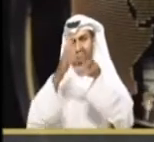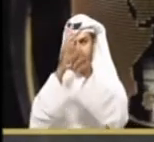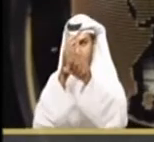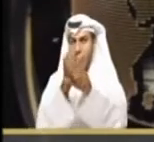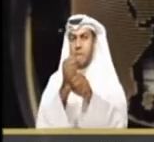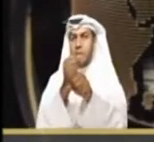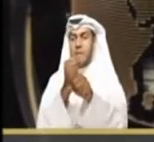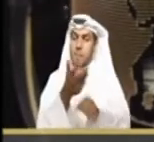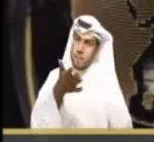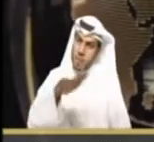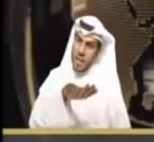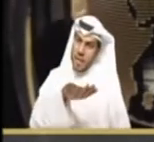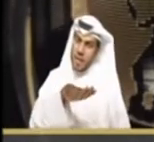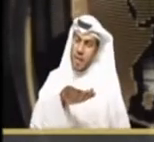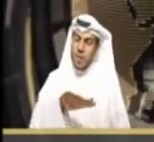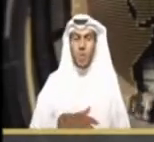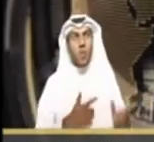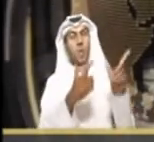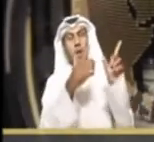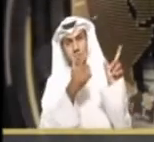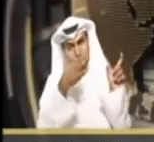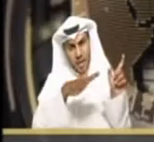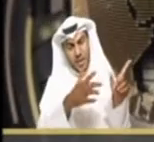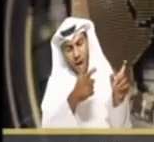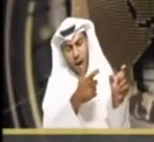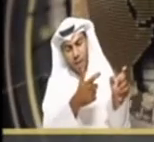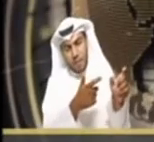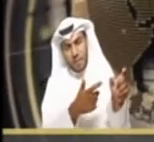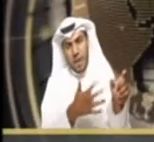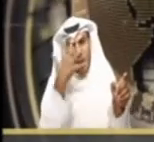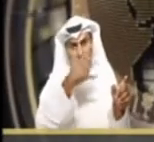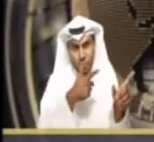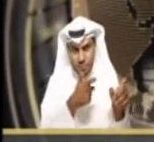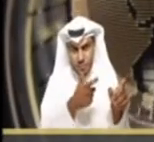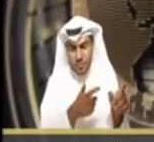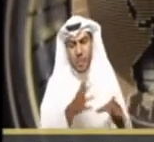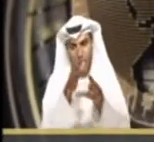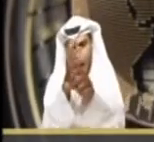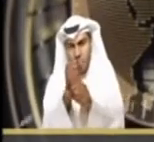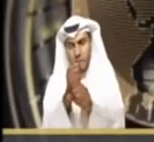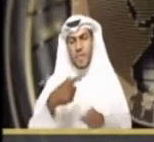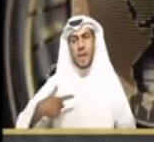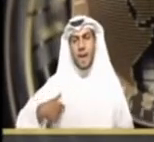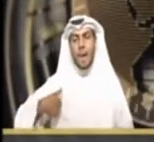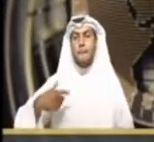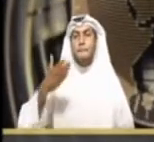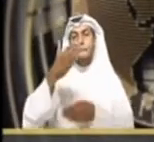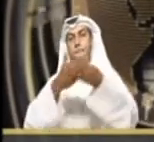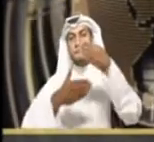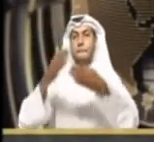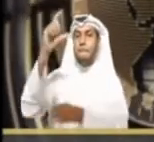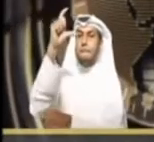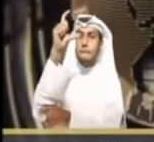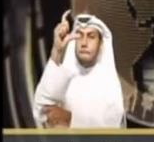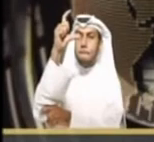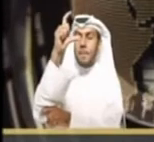الله تمتد إلى جميع أبنائه في كل ظرف وبأي حال لتداوي الجروح وتخفف الآلام وتكشف